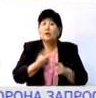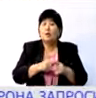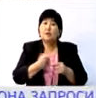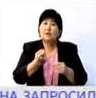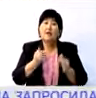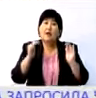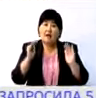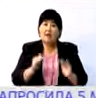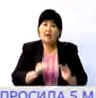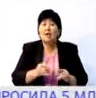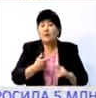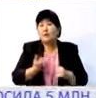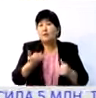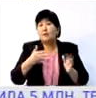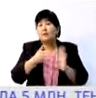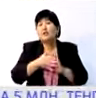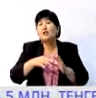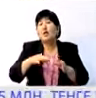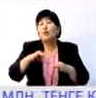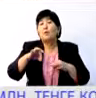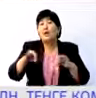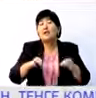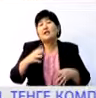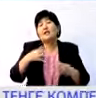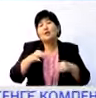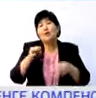отмечено снижение. Теперь внедряем проект «Семейный суд».